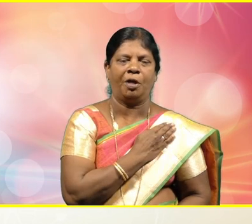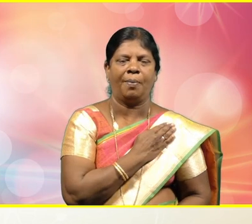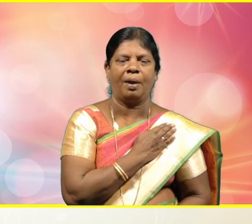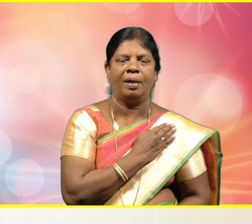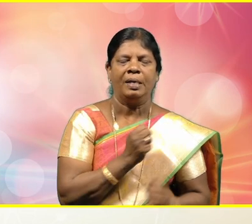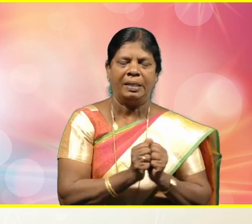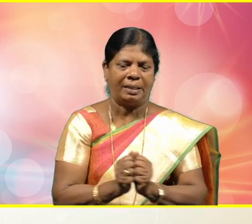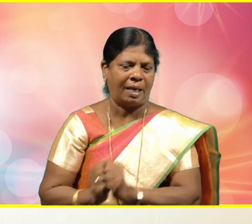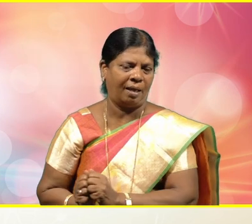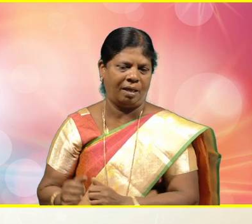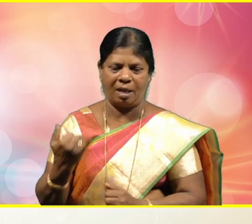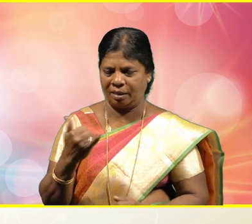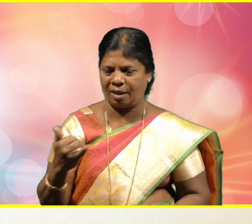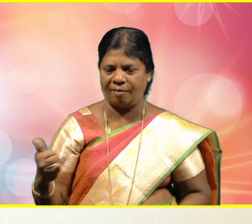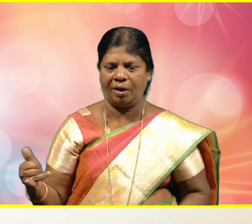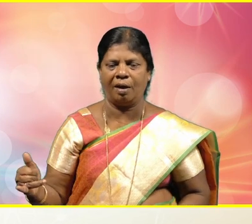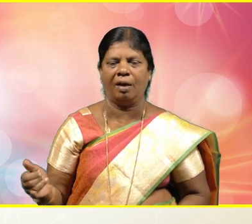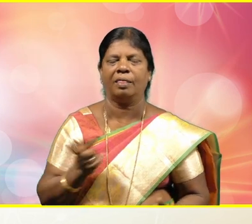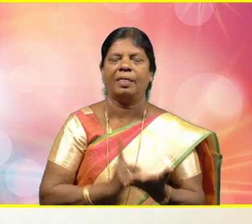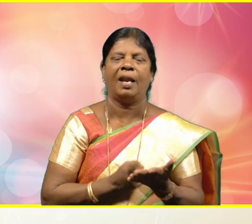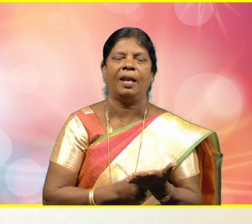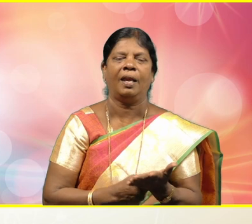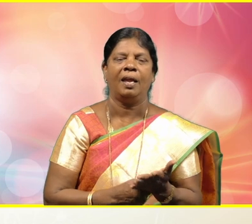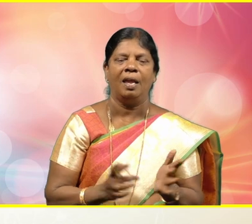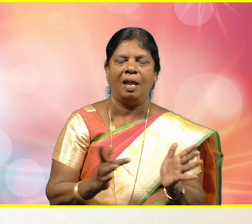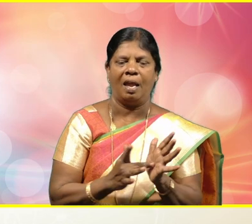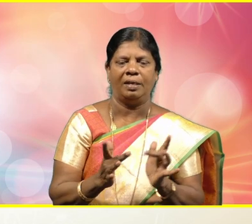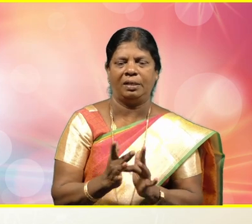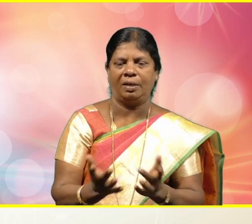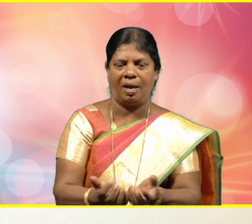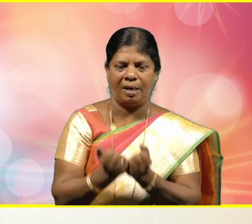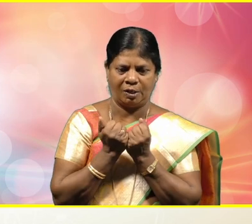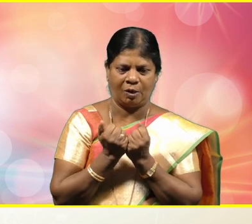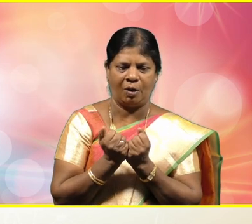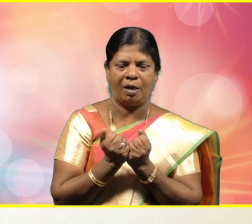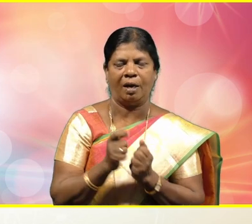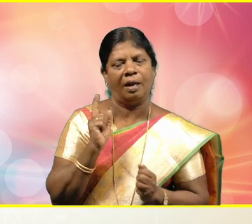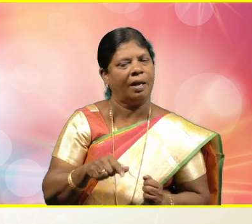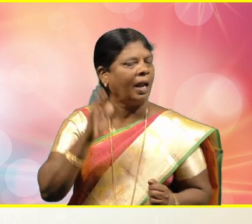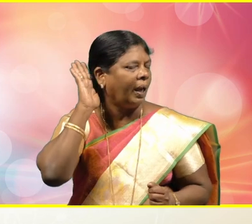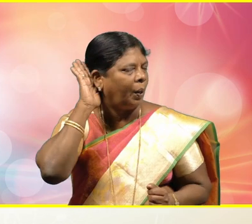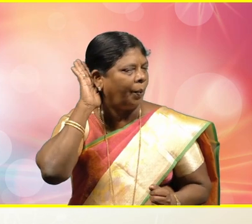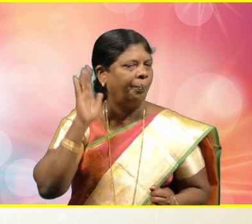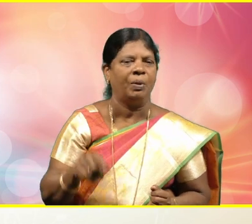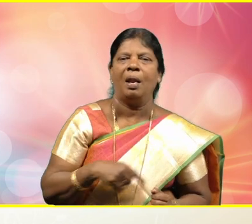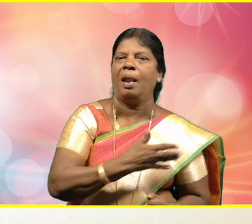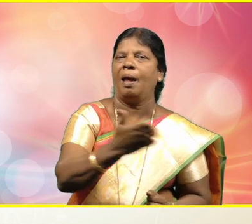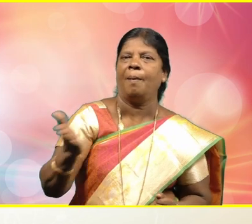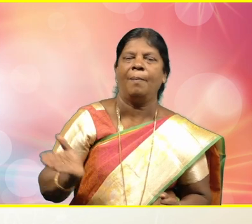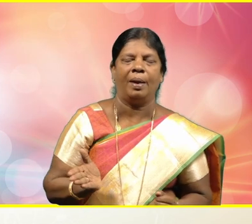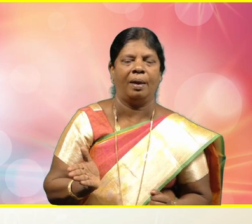விரோதமாக செய்த தவறுக்கான தண்டனையை இயேசு ஏற்றுக்கொண்டார் என்று கேட்டோம்.